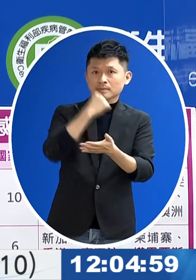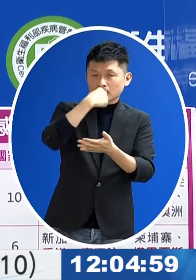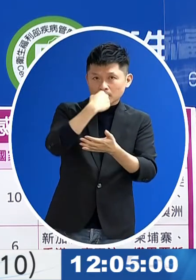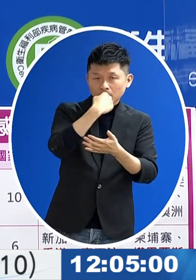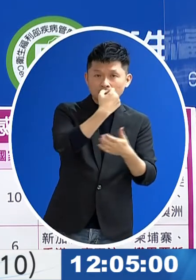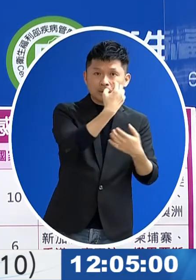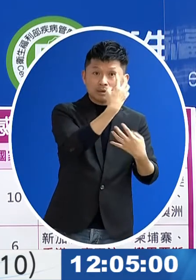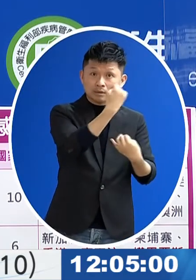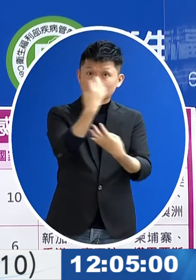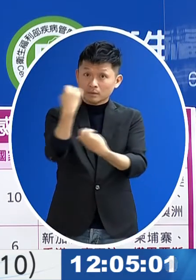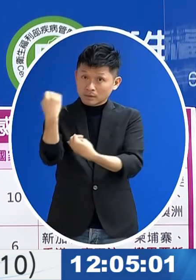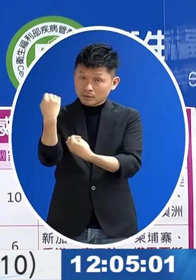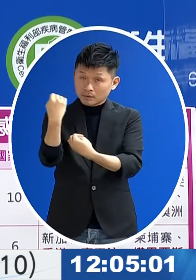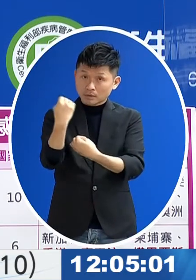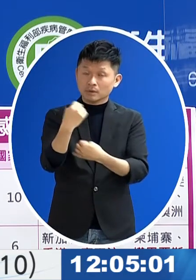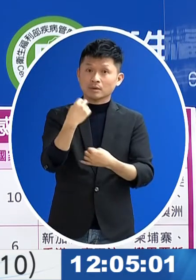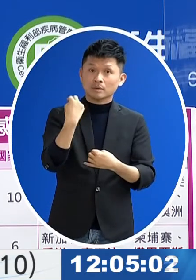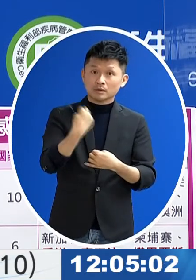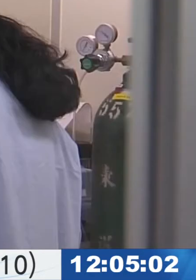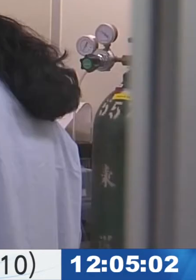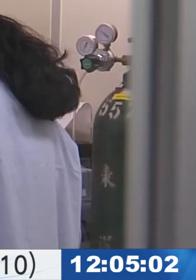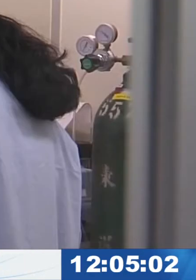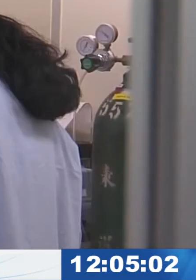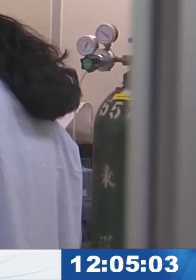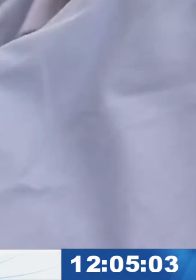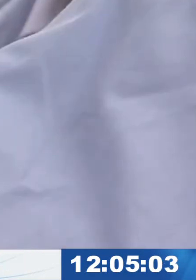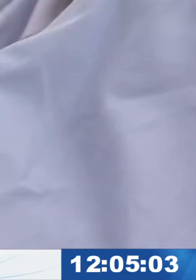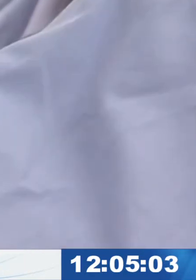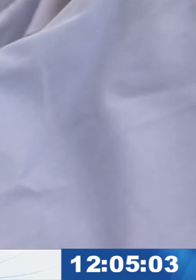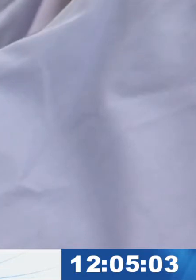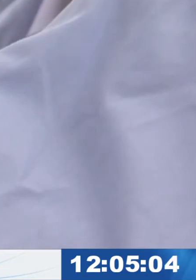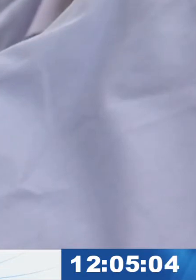间，然后做相关的一个需要的修正。